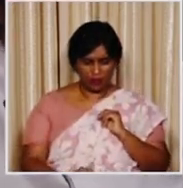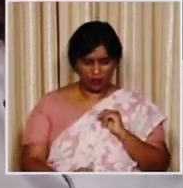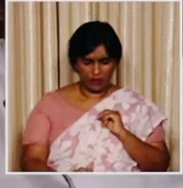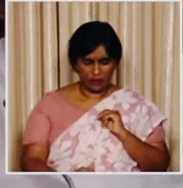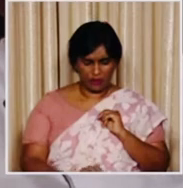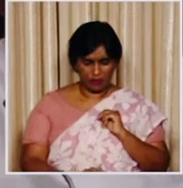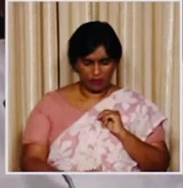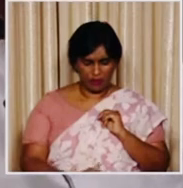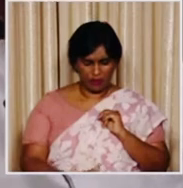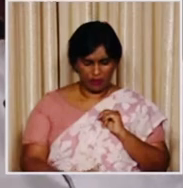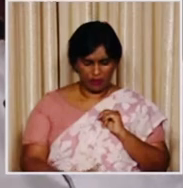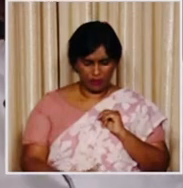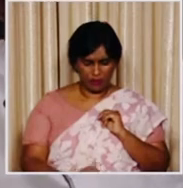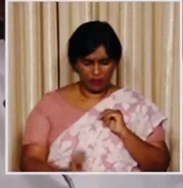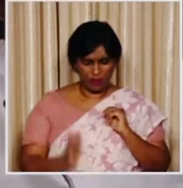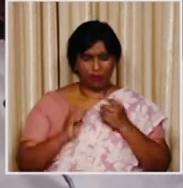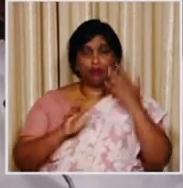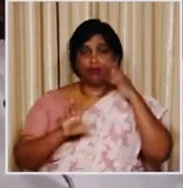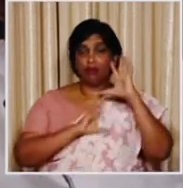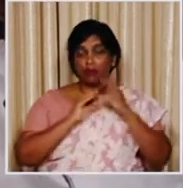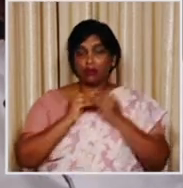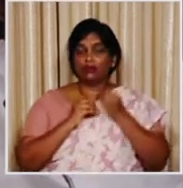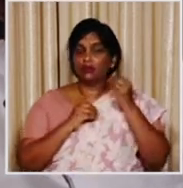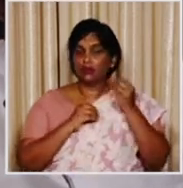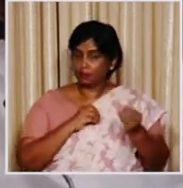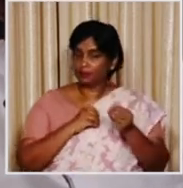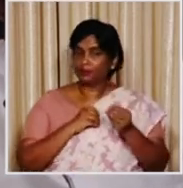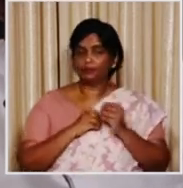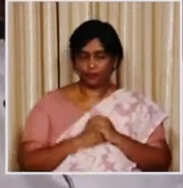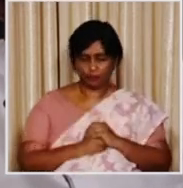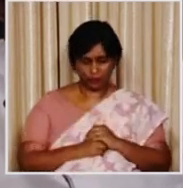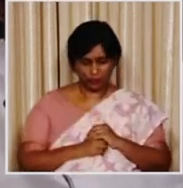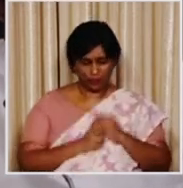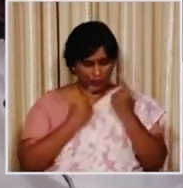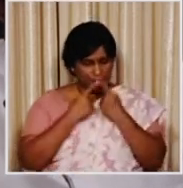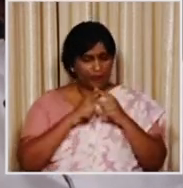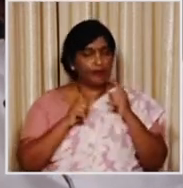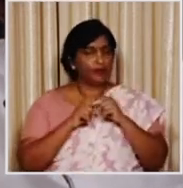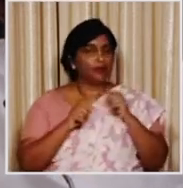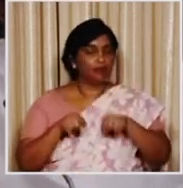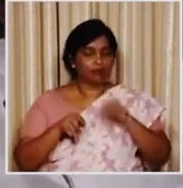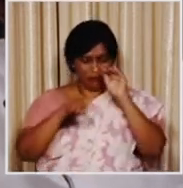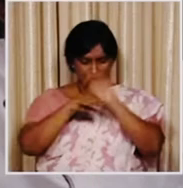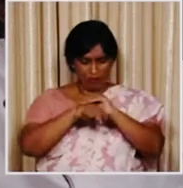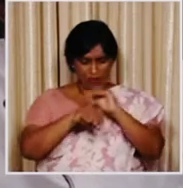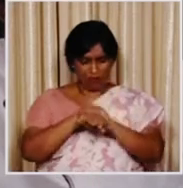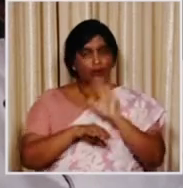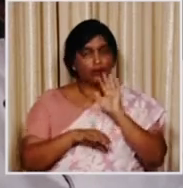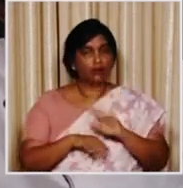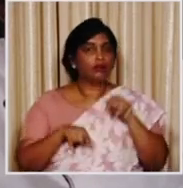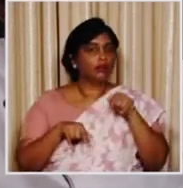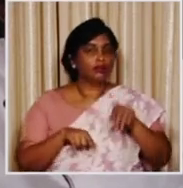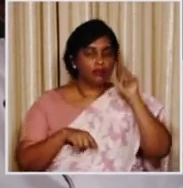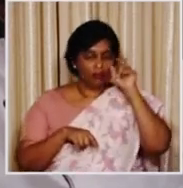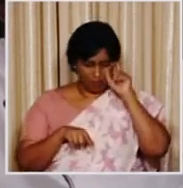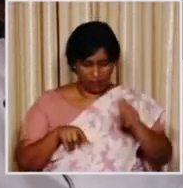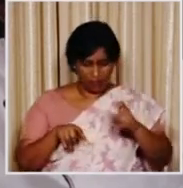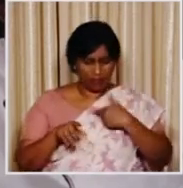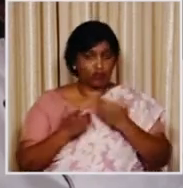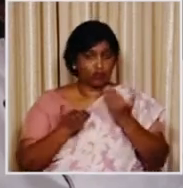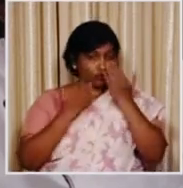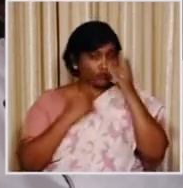තමා ලබා දීලා තොරතුරුෙන් නොයෙකුත් දේවල්, විවිධ දේවල් දැන් එළියට එනවා. දැන් බලන්න එතුමියගේ